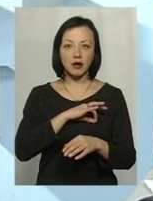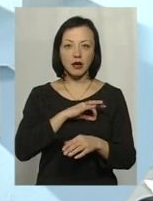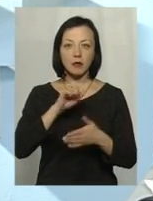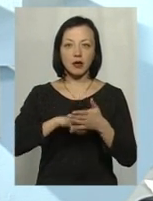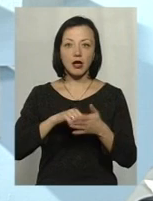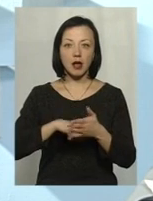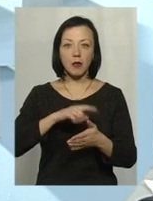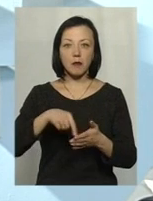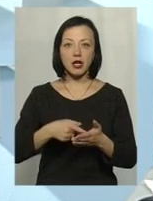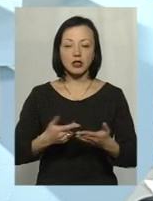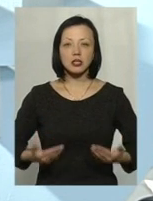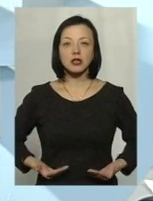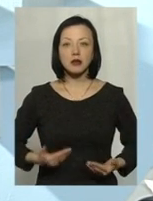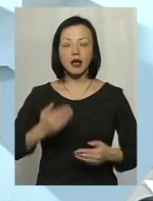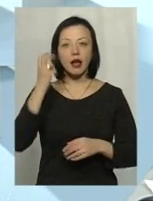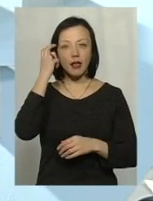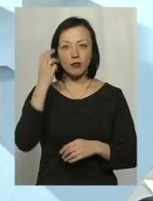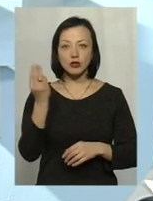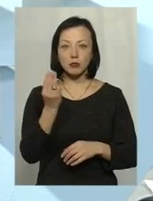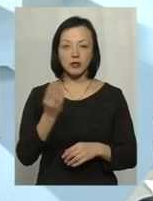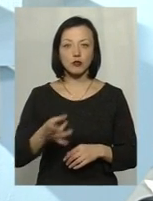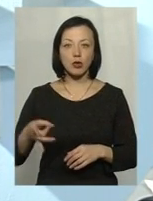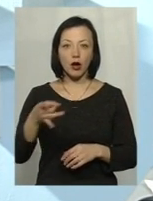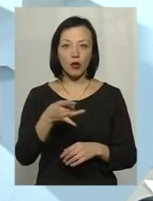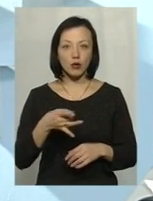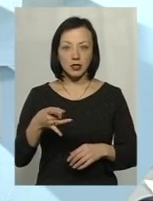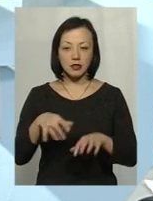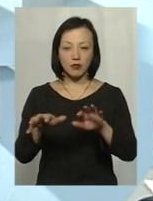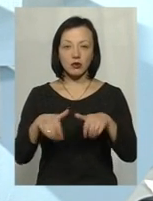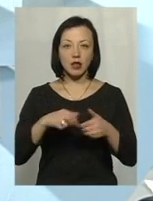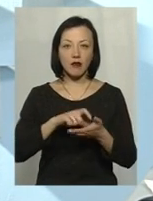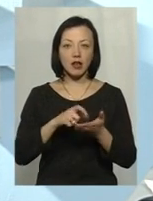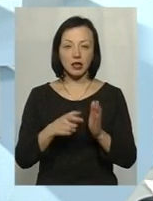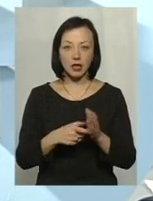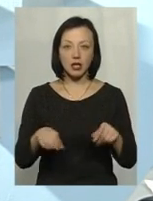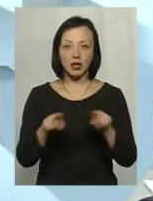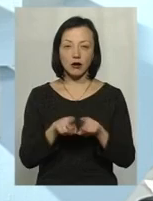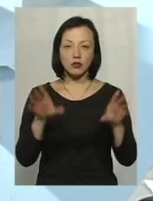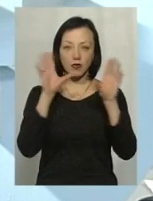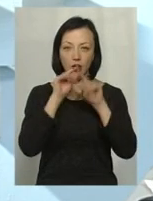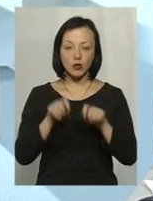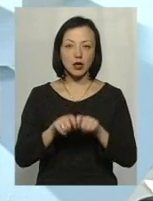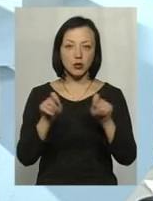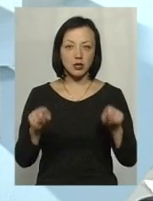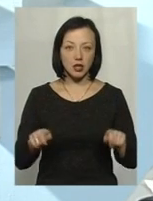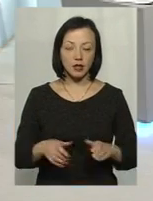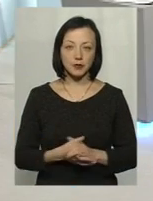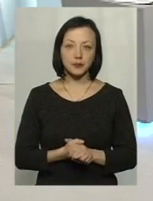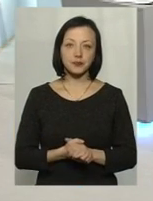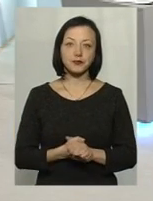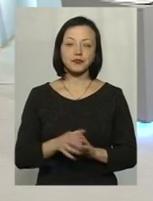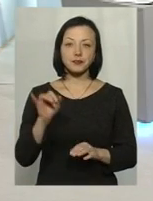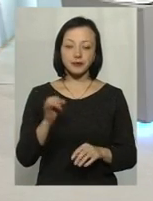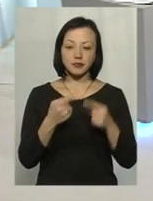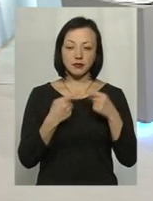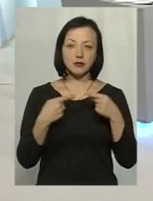мешканки міста Києва, пам'ятаємо, по Шепетівському району, з метою заволодіння квартири, також нам вдалося розкрити. Ну і